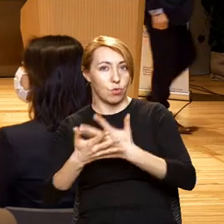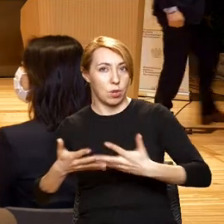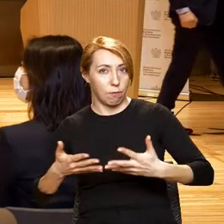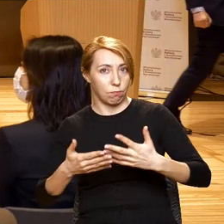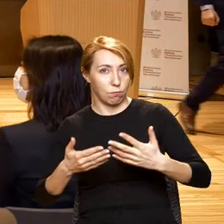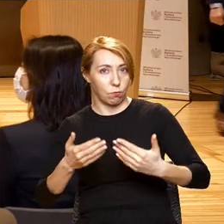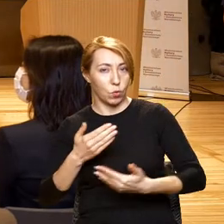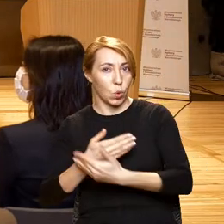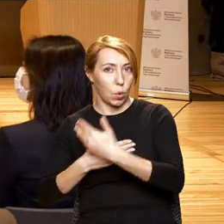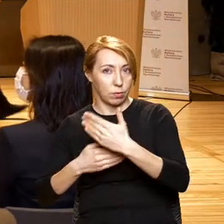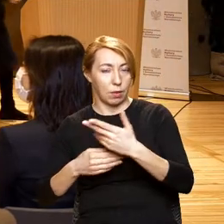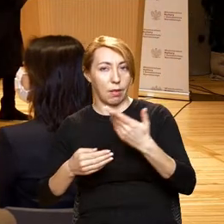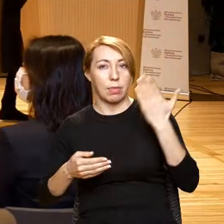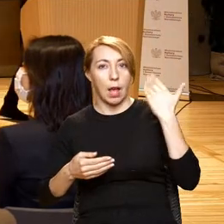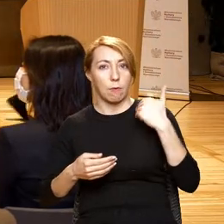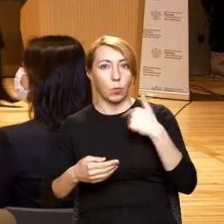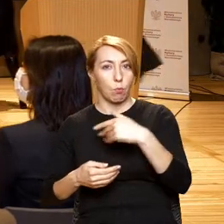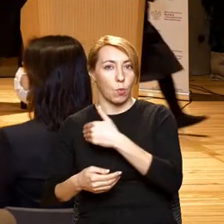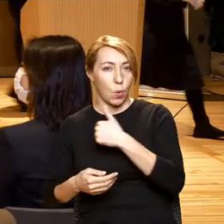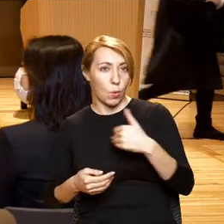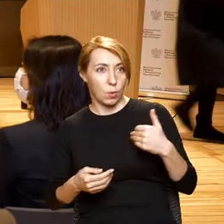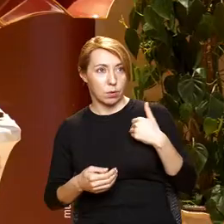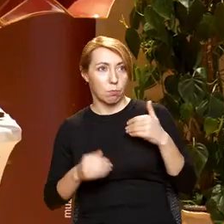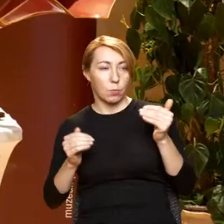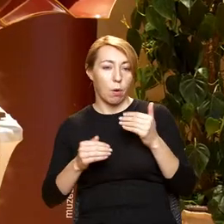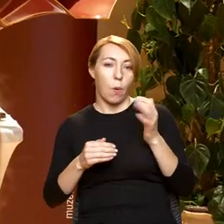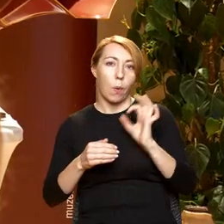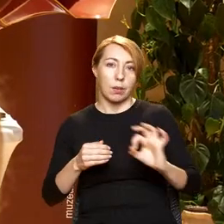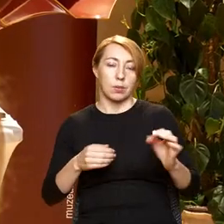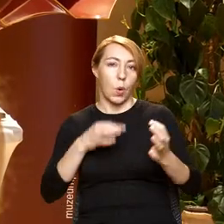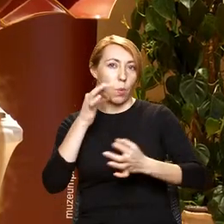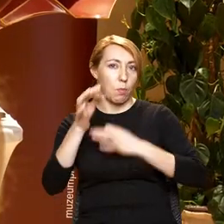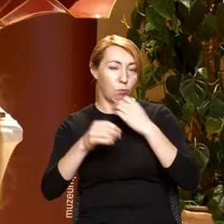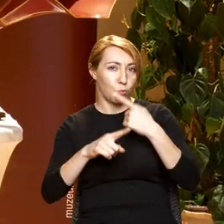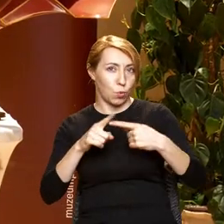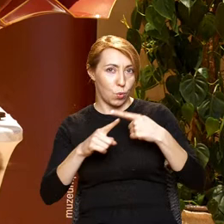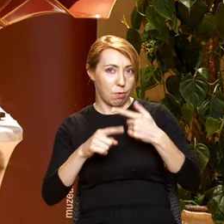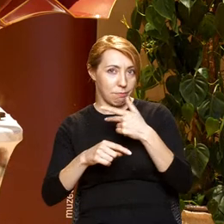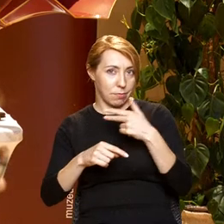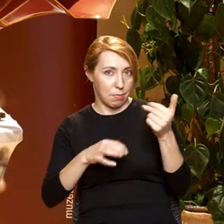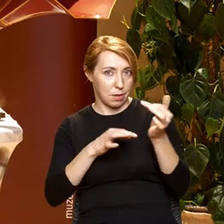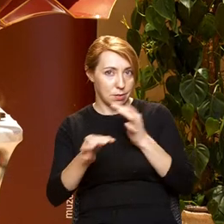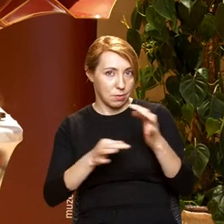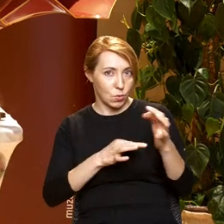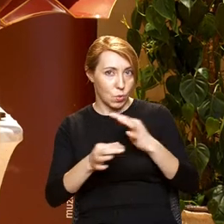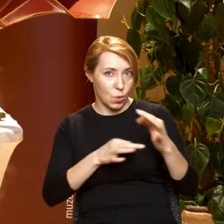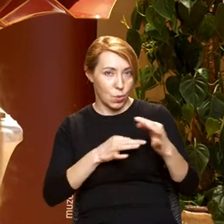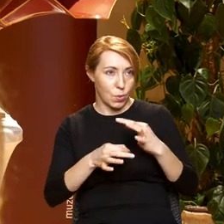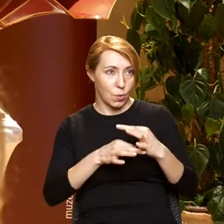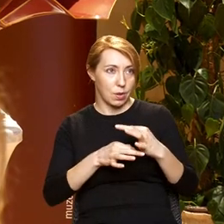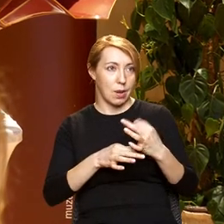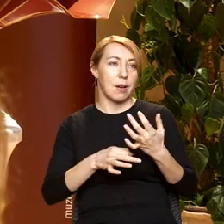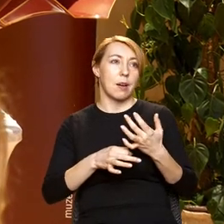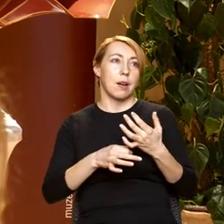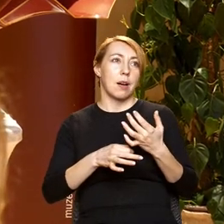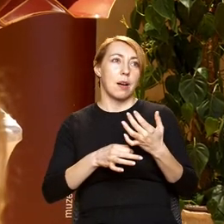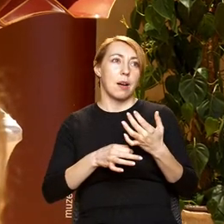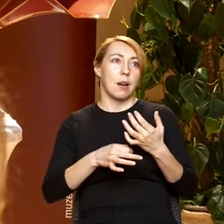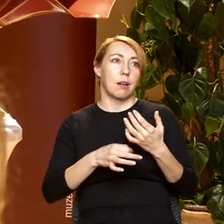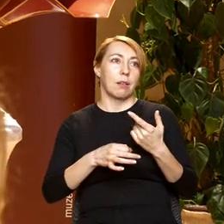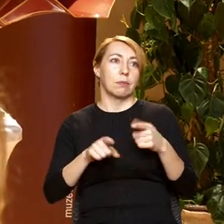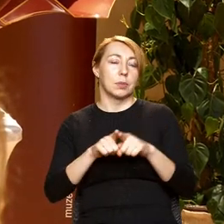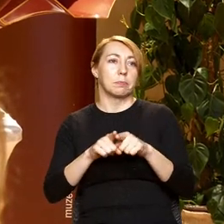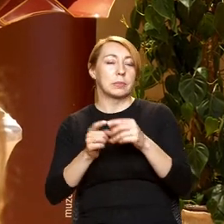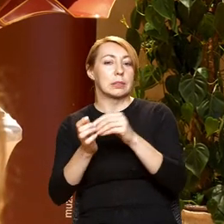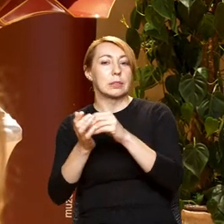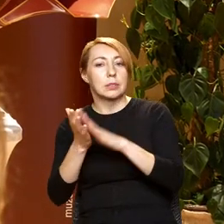Rzeczpospolitej mam okazję opowiedzieć troszeczkę na temat historii fonografii, oczywiście o